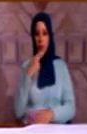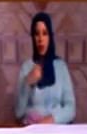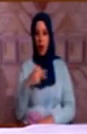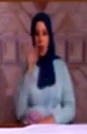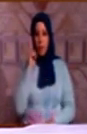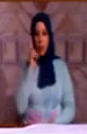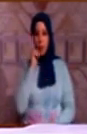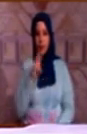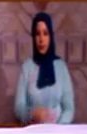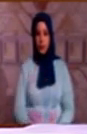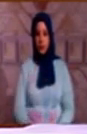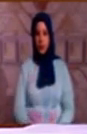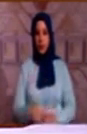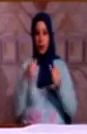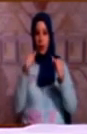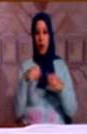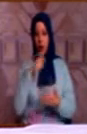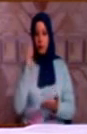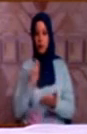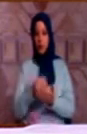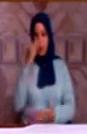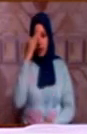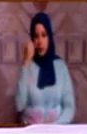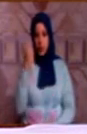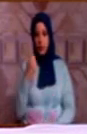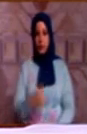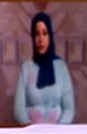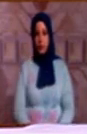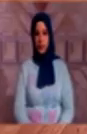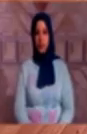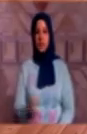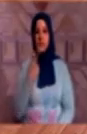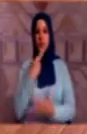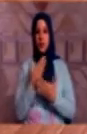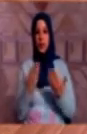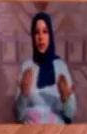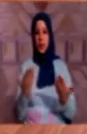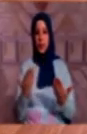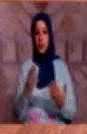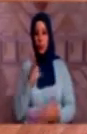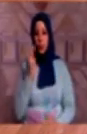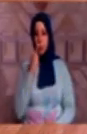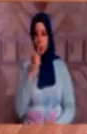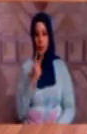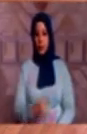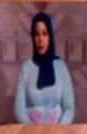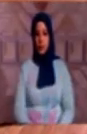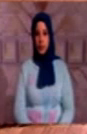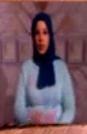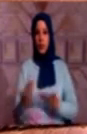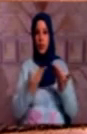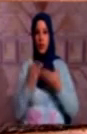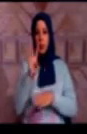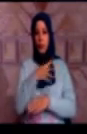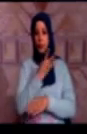الخبر هذه القرارات اهلا بك يا استاذ حسن شاهدين ايه خطه التعامل يا فندم